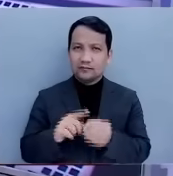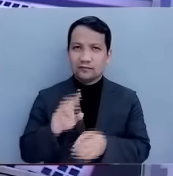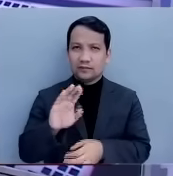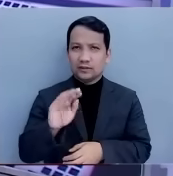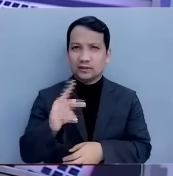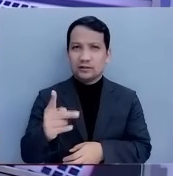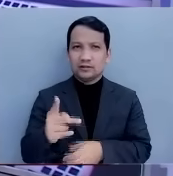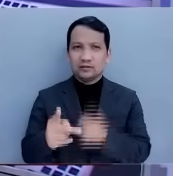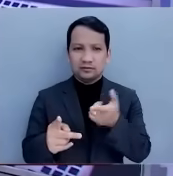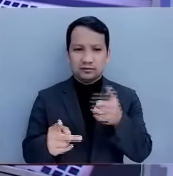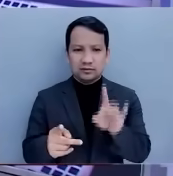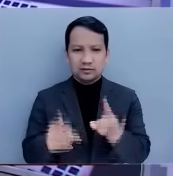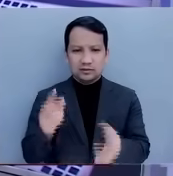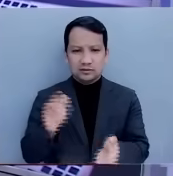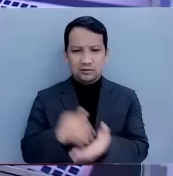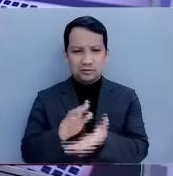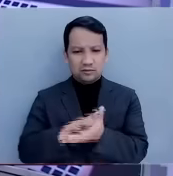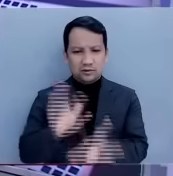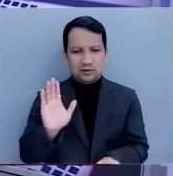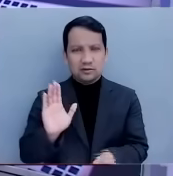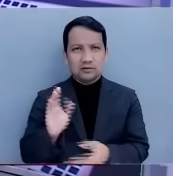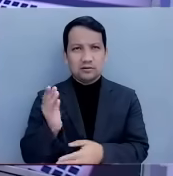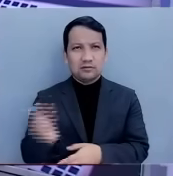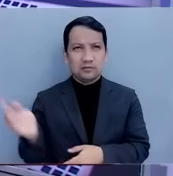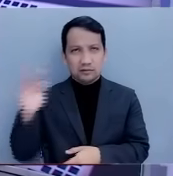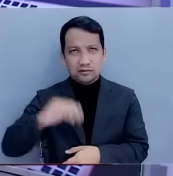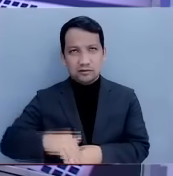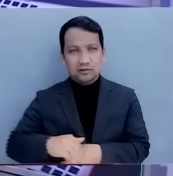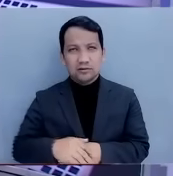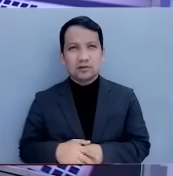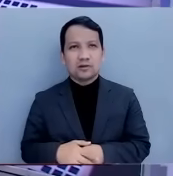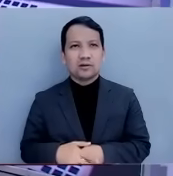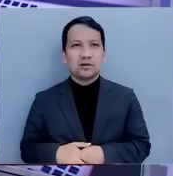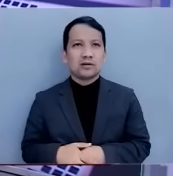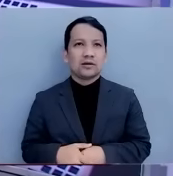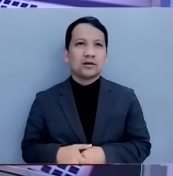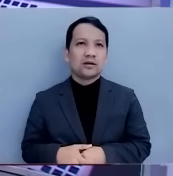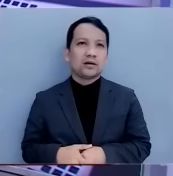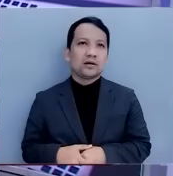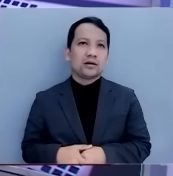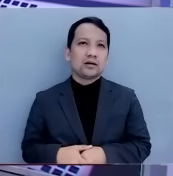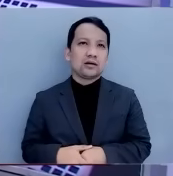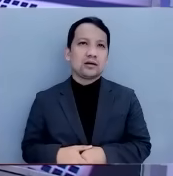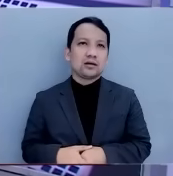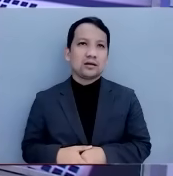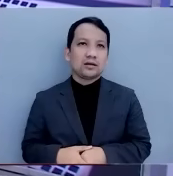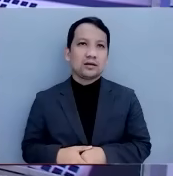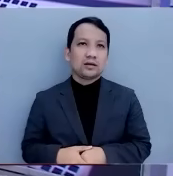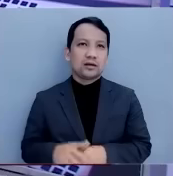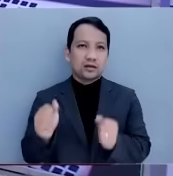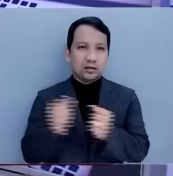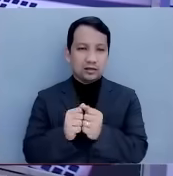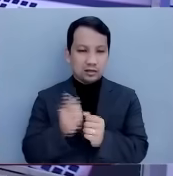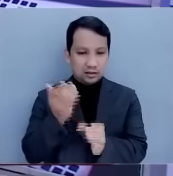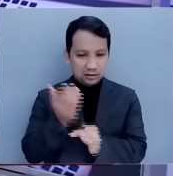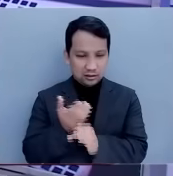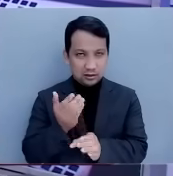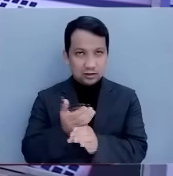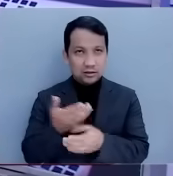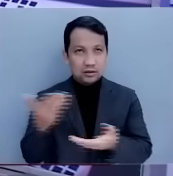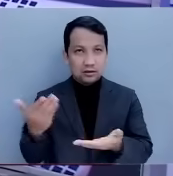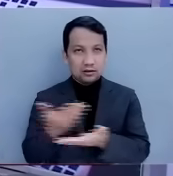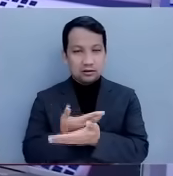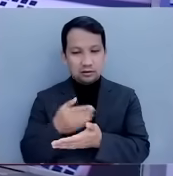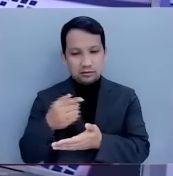sa 28,000. Parang medyo mahal. Ano ba yun? Maghapon ba yun? Isang linggo ba yung kotse hindi sa amin? Actually, kasi kasama na doon yung kotse, bagong